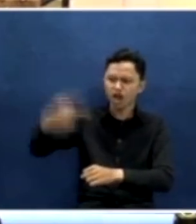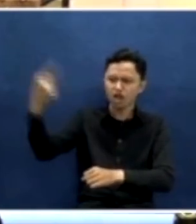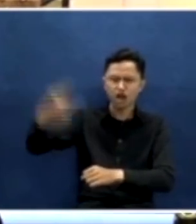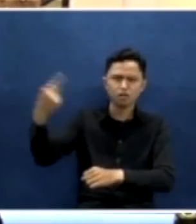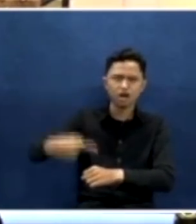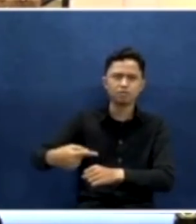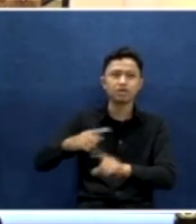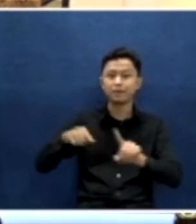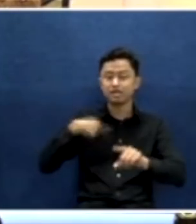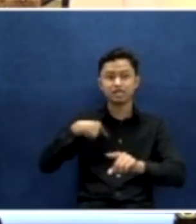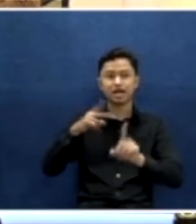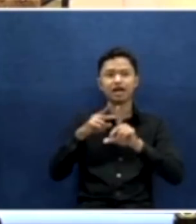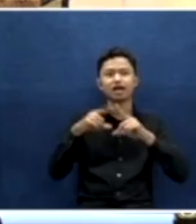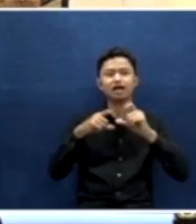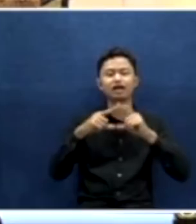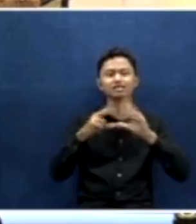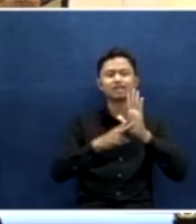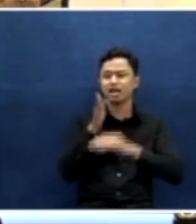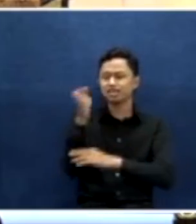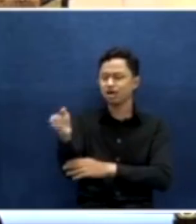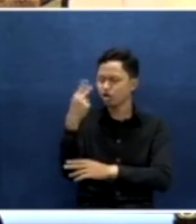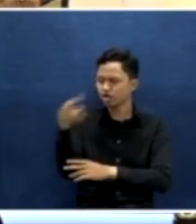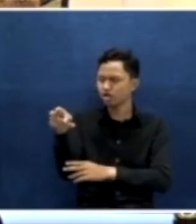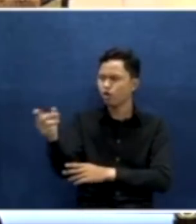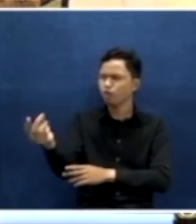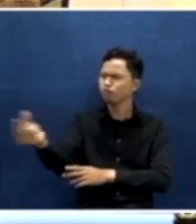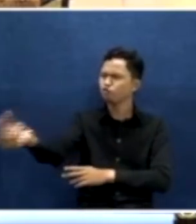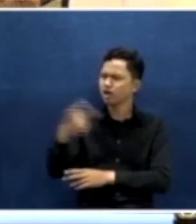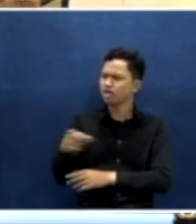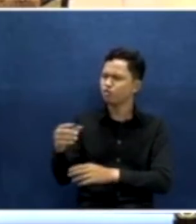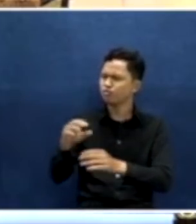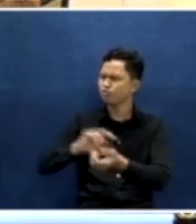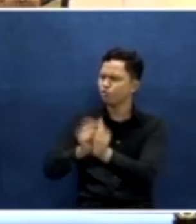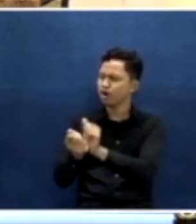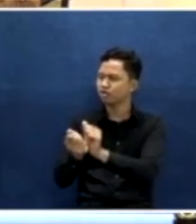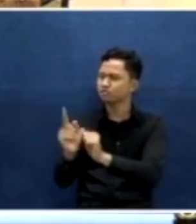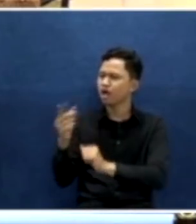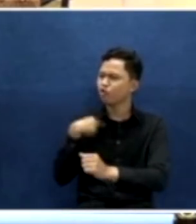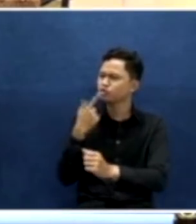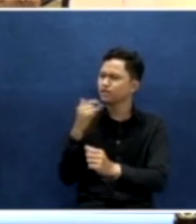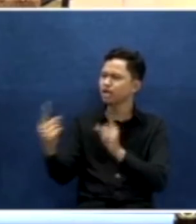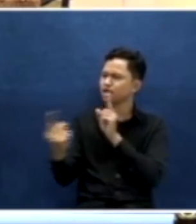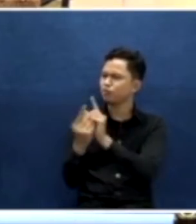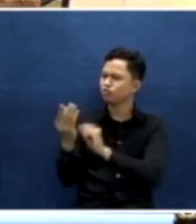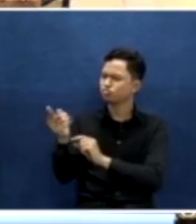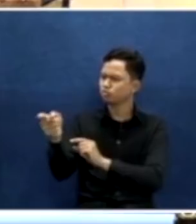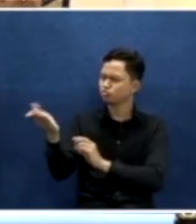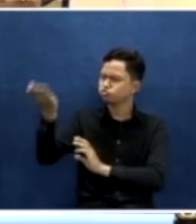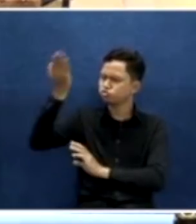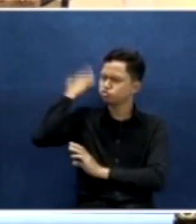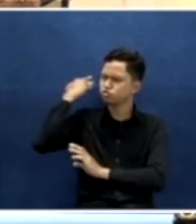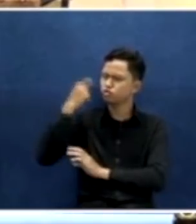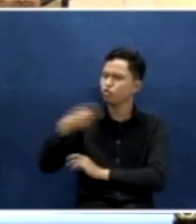dicolek sama dia sini Saya pengen ngobrol Saya dulu pernah jumpain kamu beberapa tahun lalu itu kamu menggunakan segala macam cara untuk